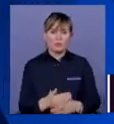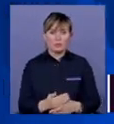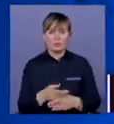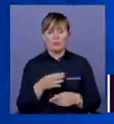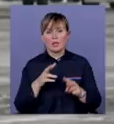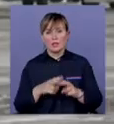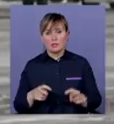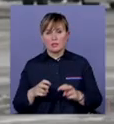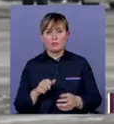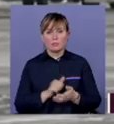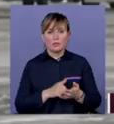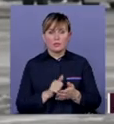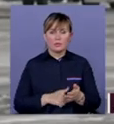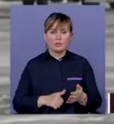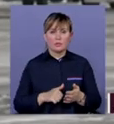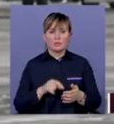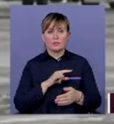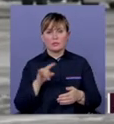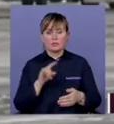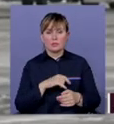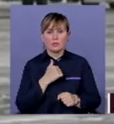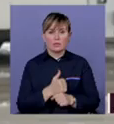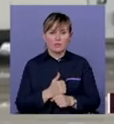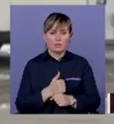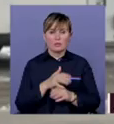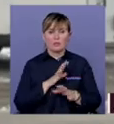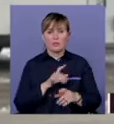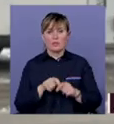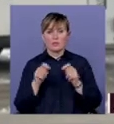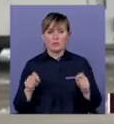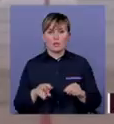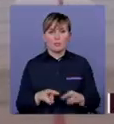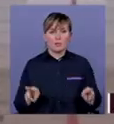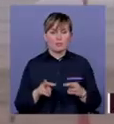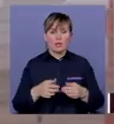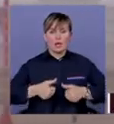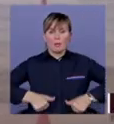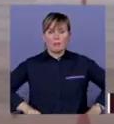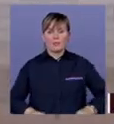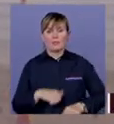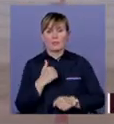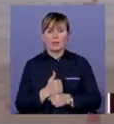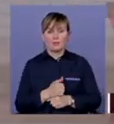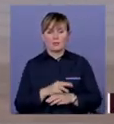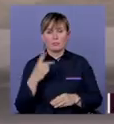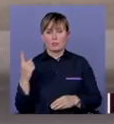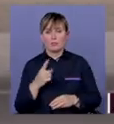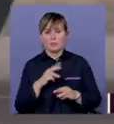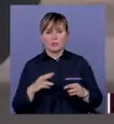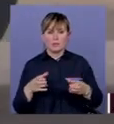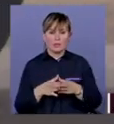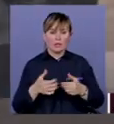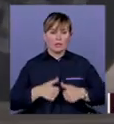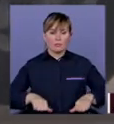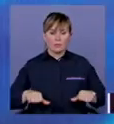Для расследования причин падения самолета по поручению главы государства была создана правительственная комиссия во главе с премьер-министром страны. В составе комиссии